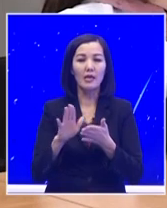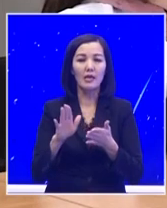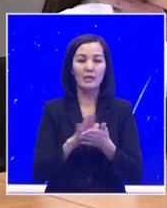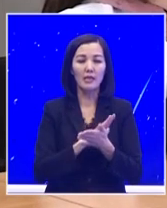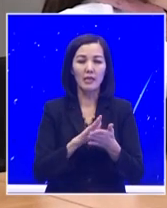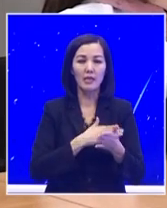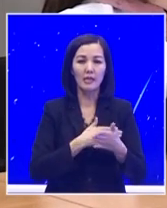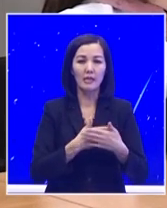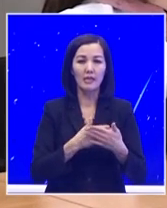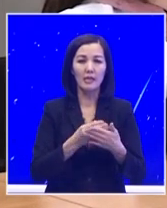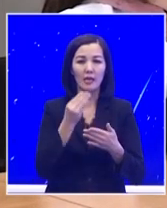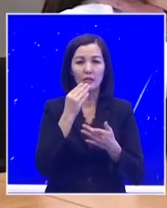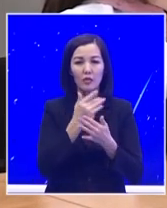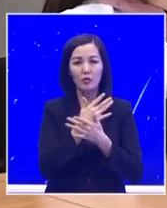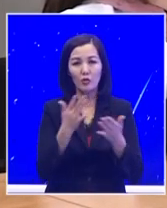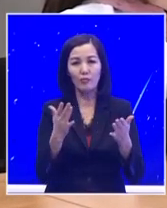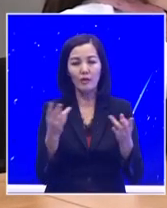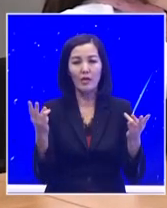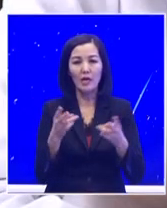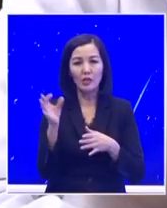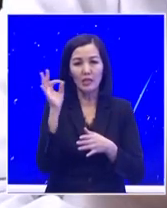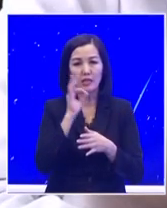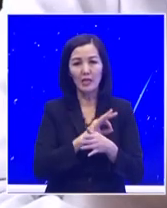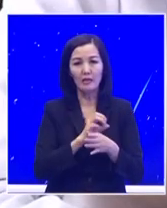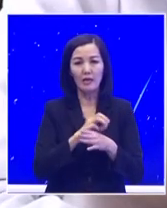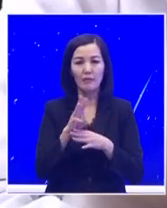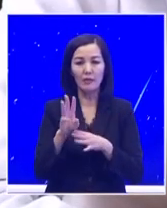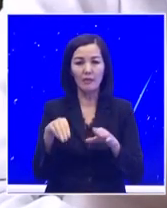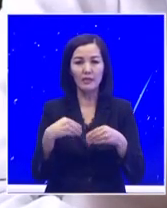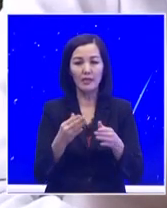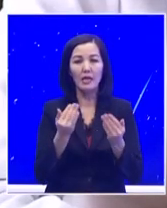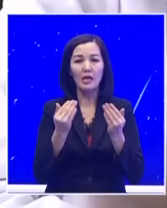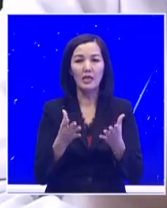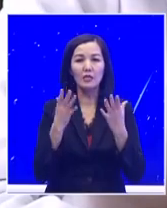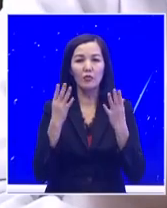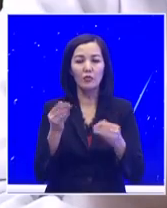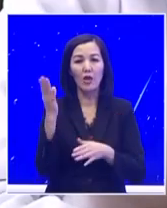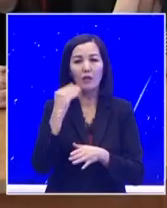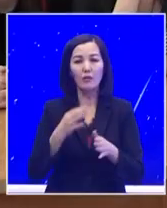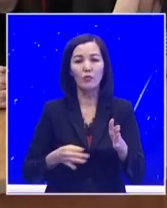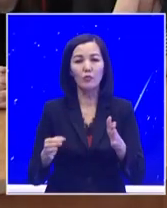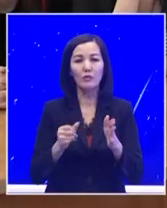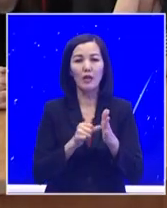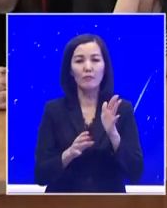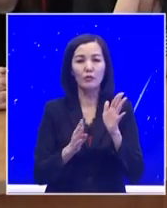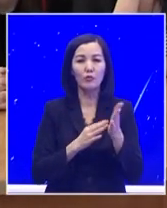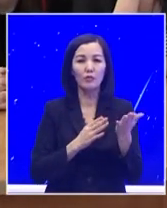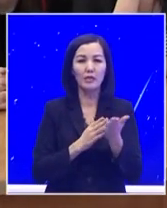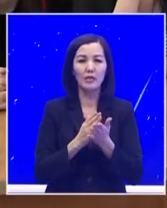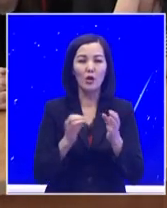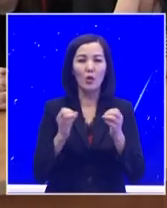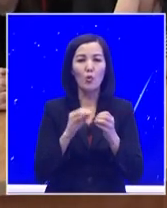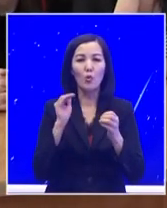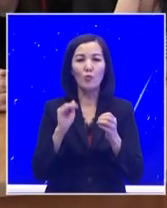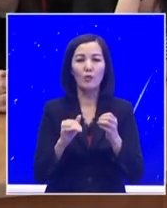қарт адамдарды азық-түлікпен және қажетті дәрі-дәрмекпен қамтамасыз етеді. Қазіргі уақытта Алматы облысында 69 ардагер мен 10 мыңға